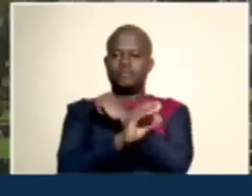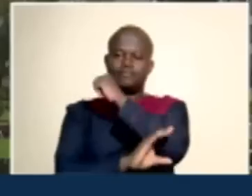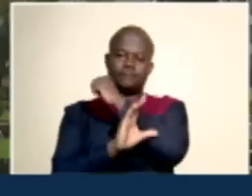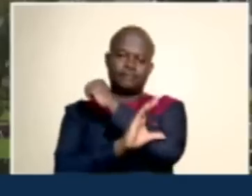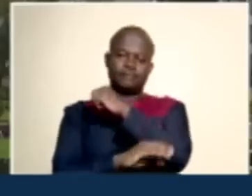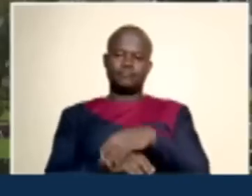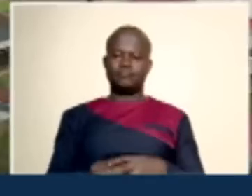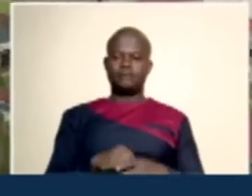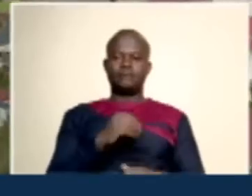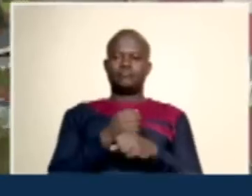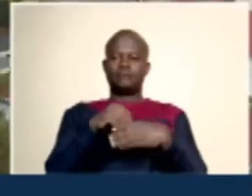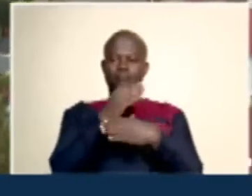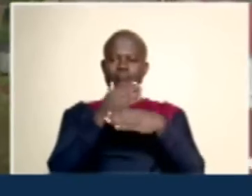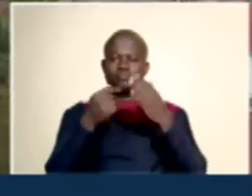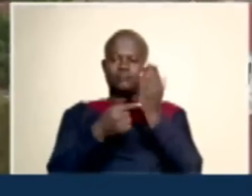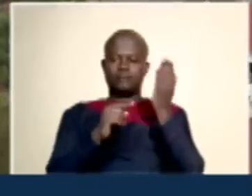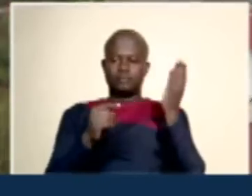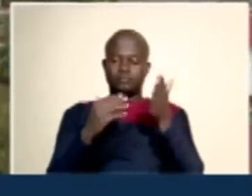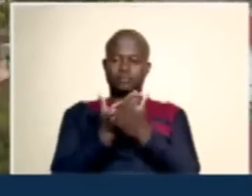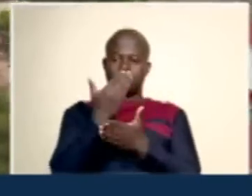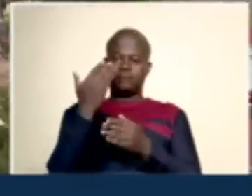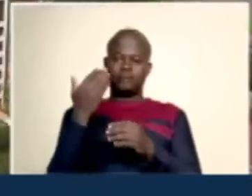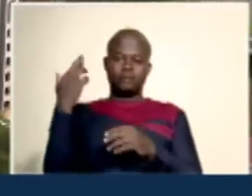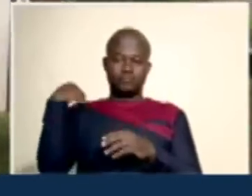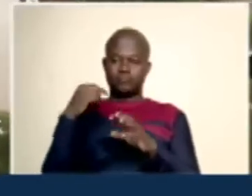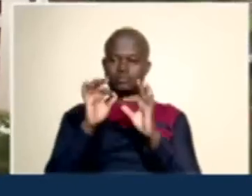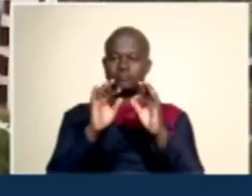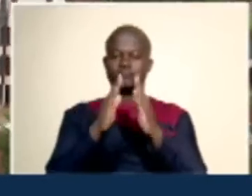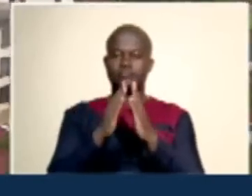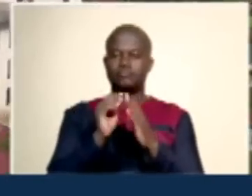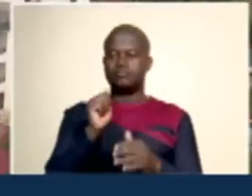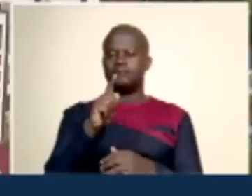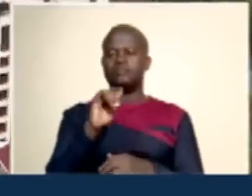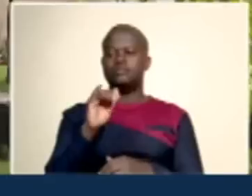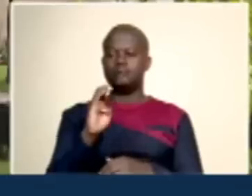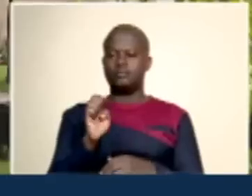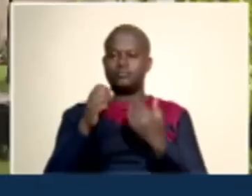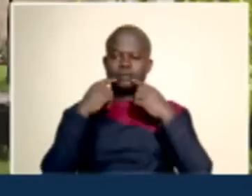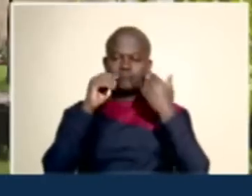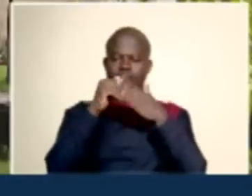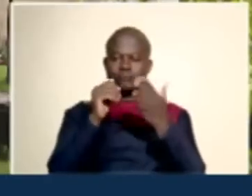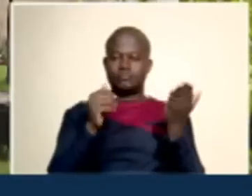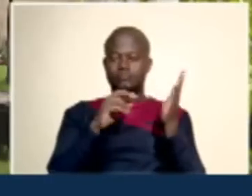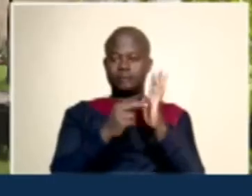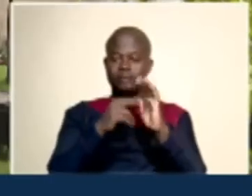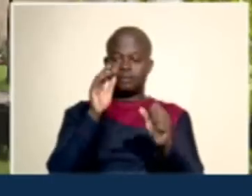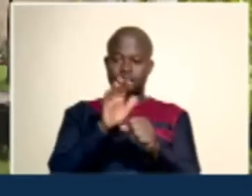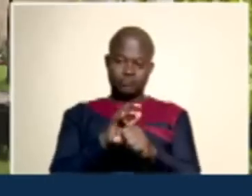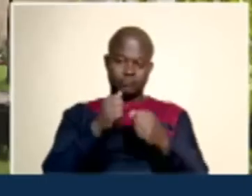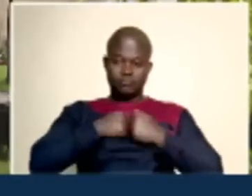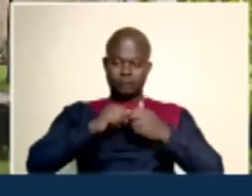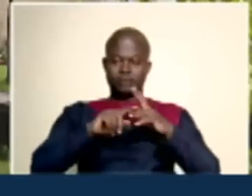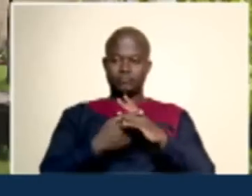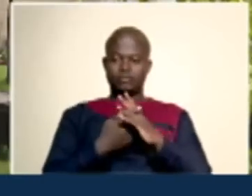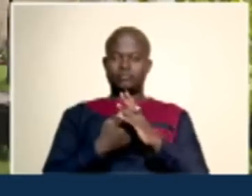bihugu umukozi muri ministeri y'ikoranabuhanga na innovation ushinzwe smart cities Alice Higiro avuga ko hari imishinga myinshi u Rwanda rwatangiye